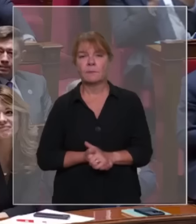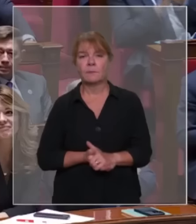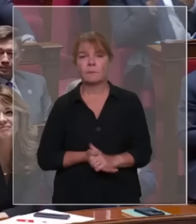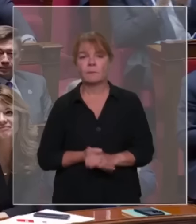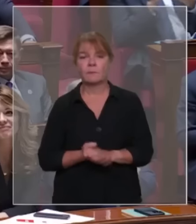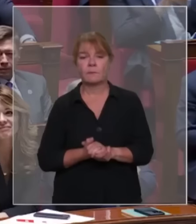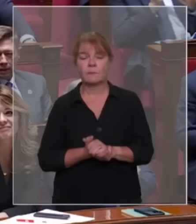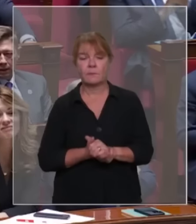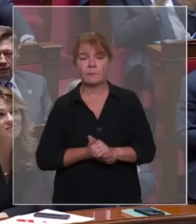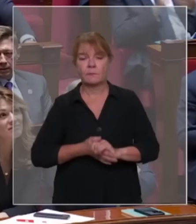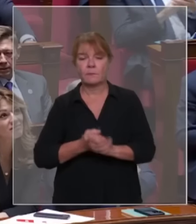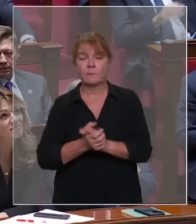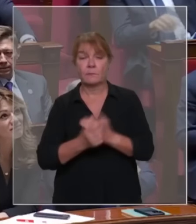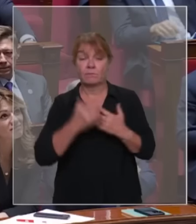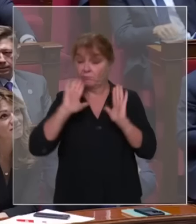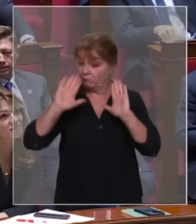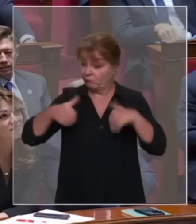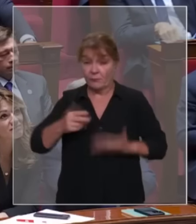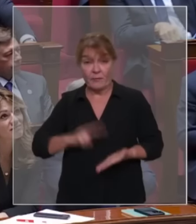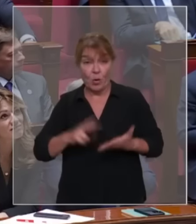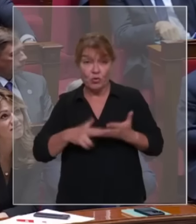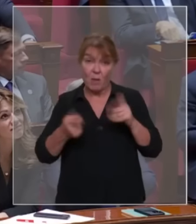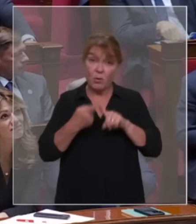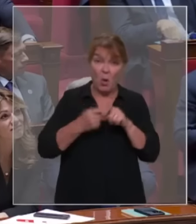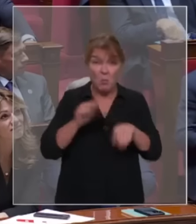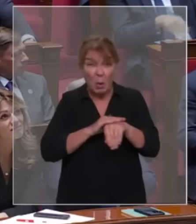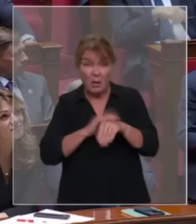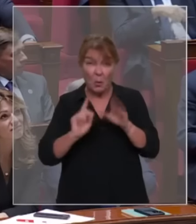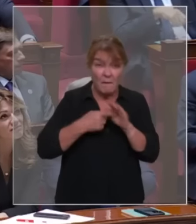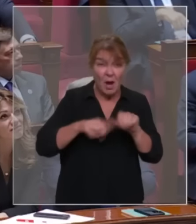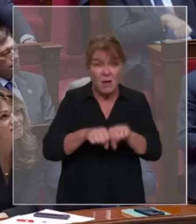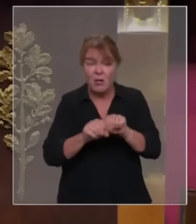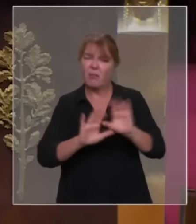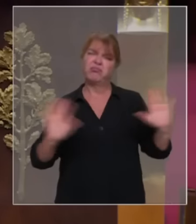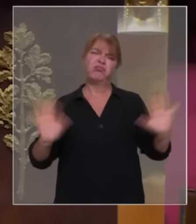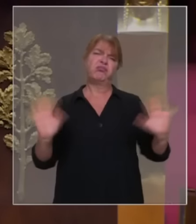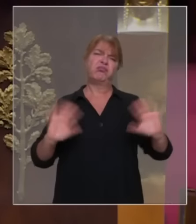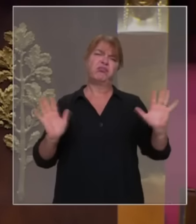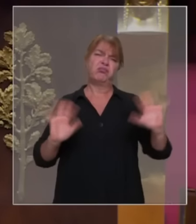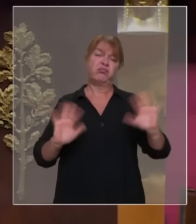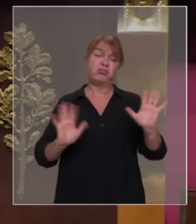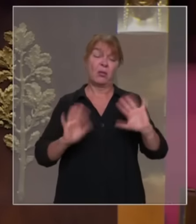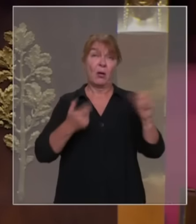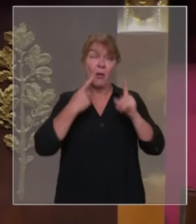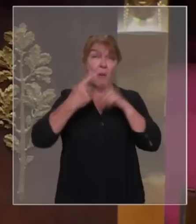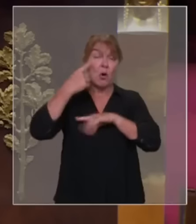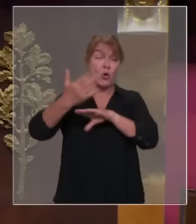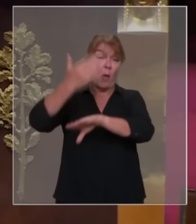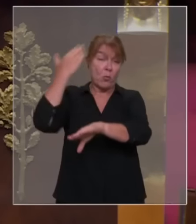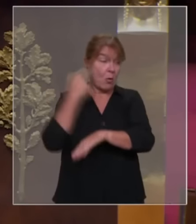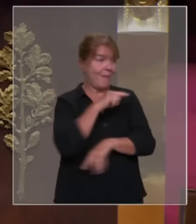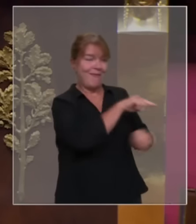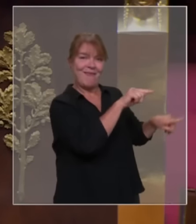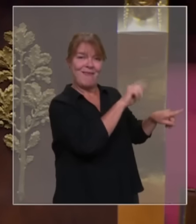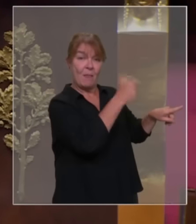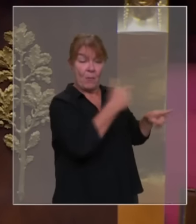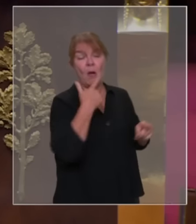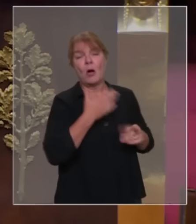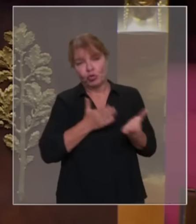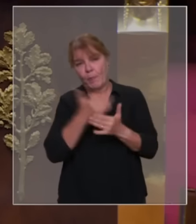Et cela est toujours vrai aujourd'hui. Je ne suis donc pas le premier à le penser, mais je sais qu'il reste du